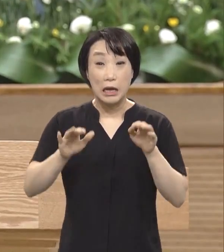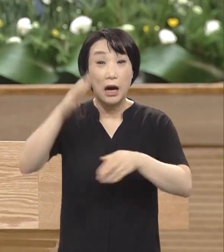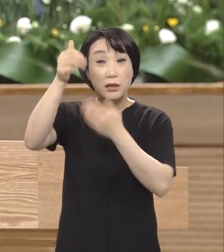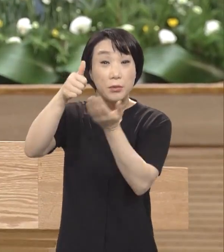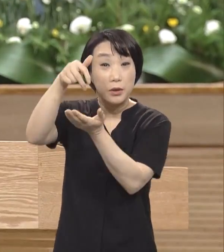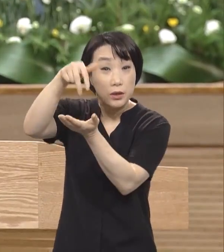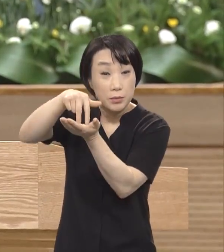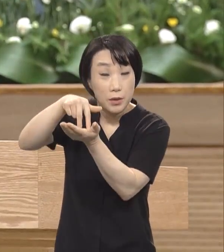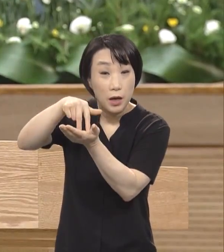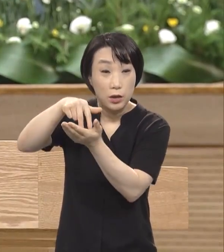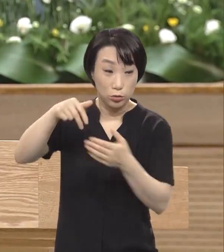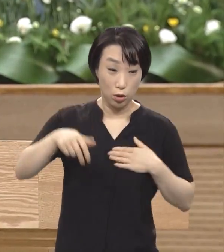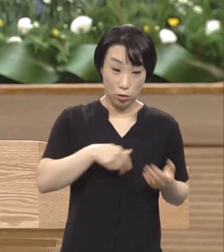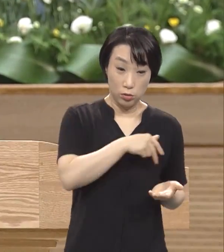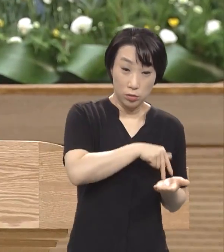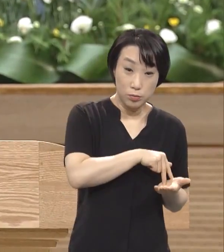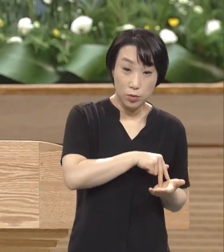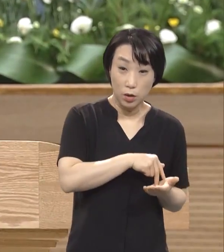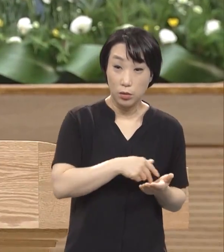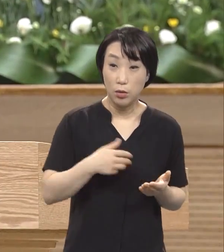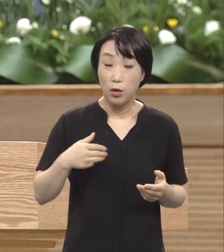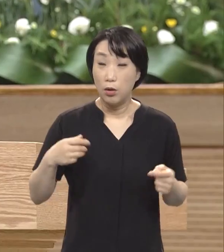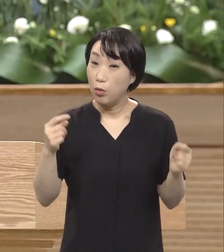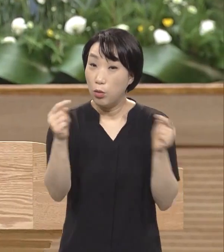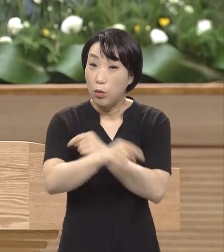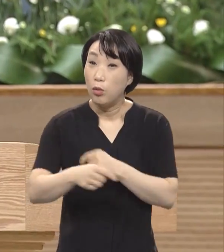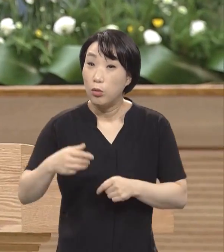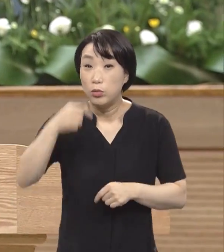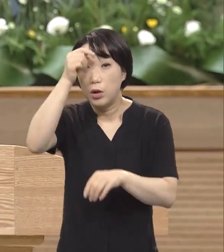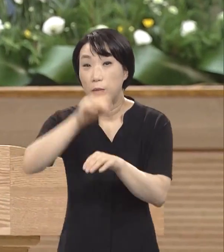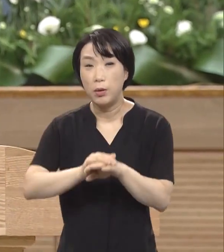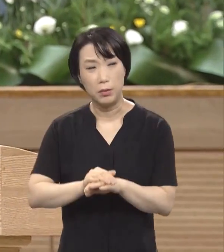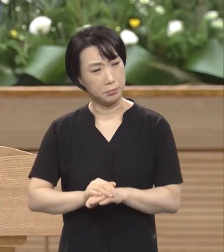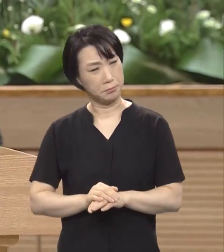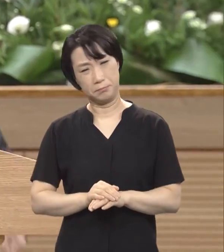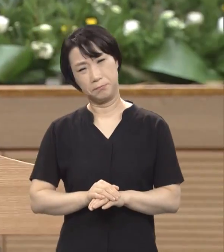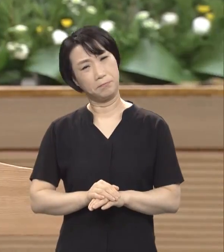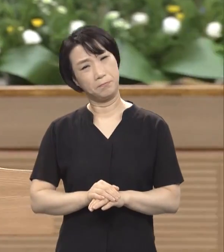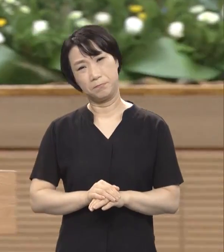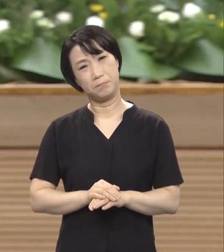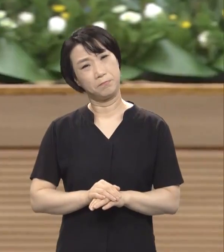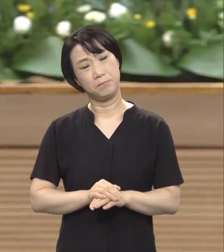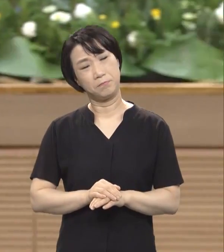하나님의 사정과 내 사정을 모르는 예배는